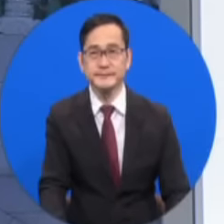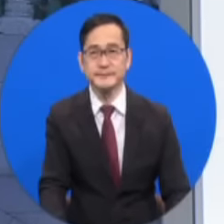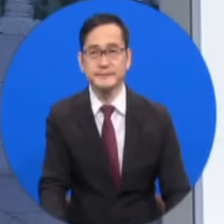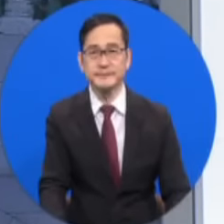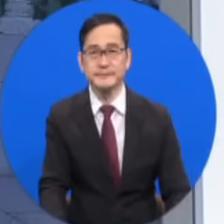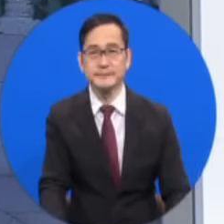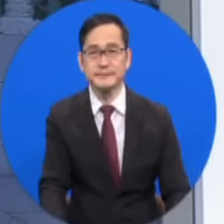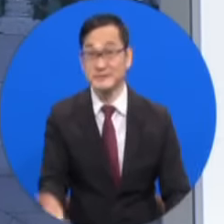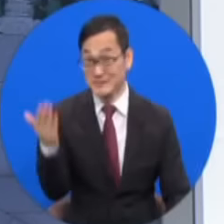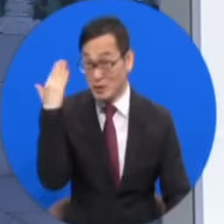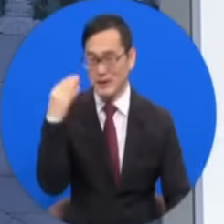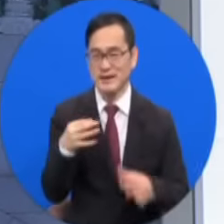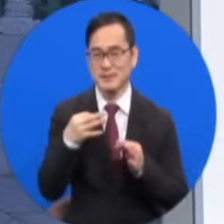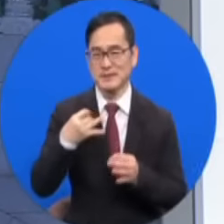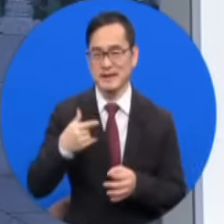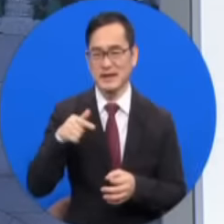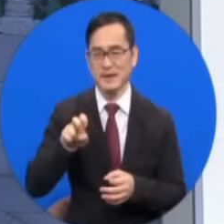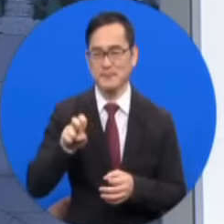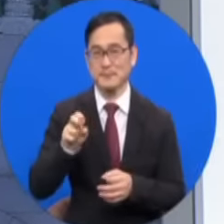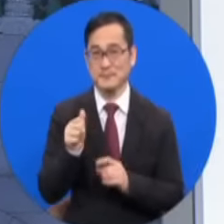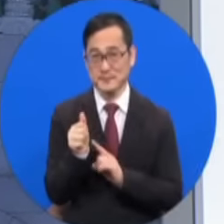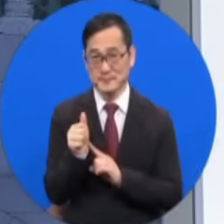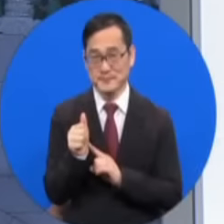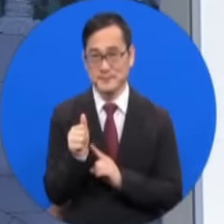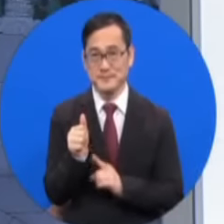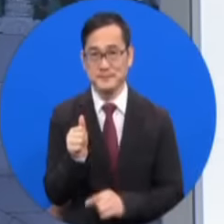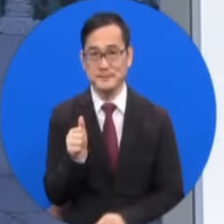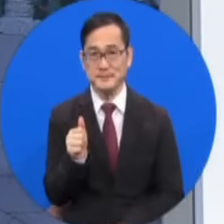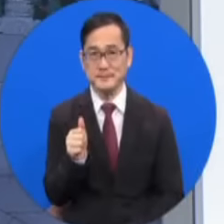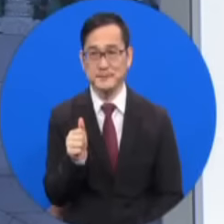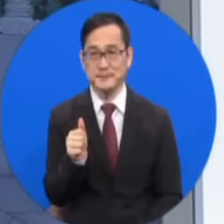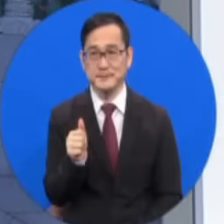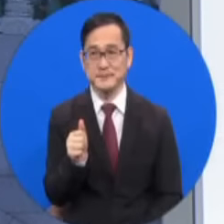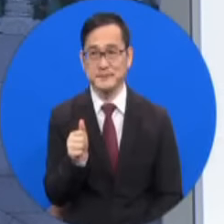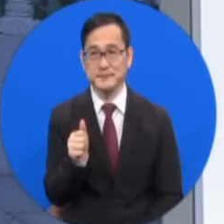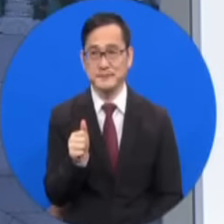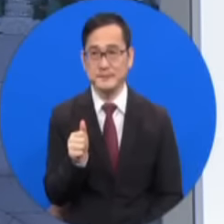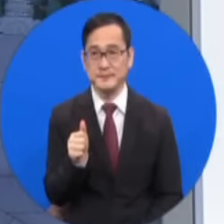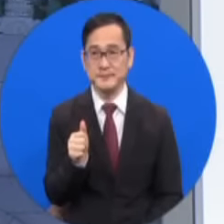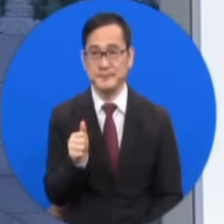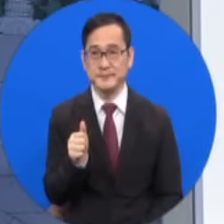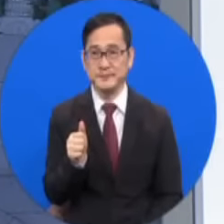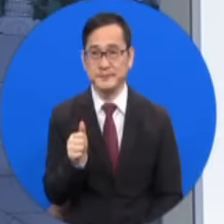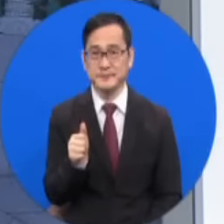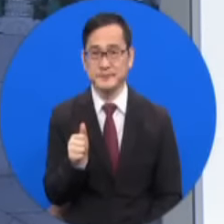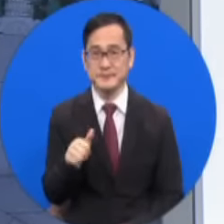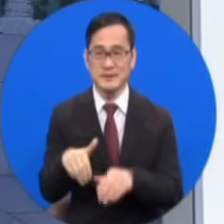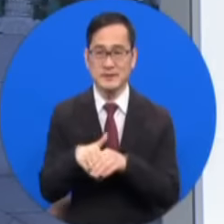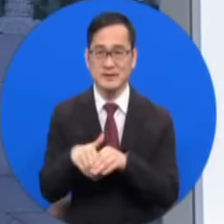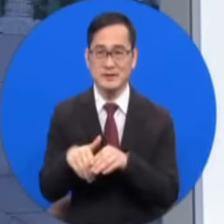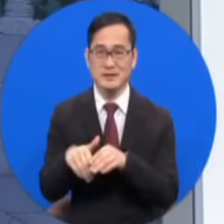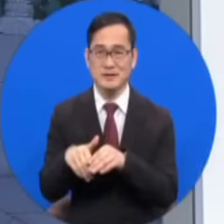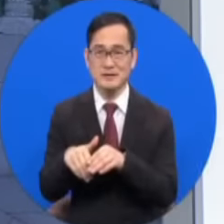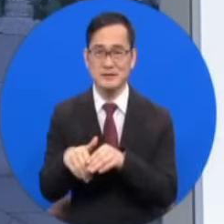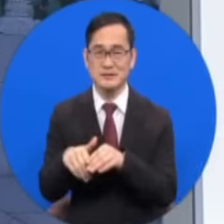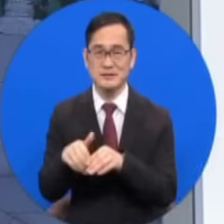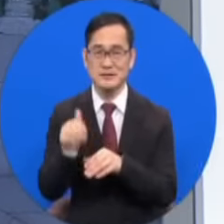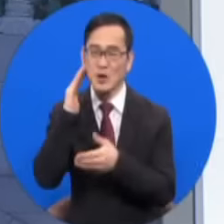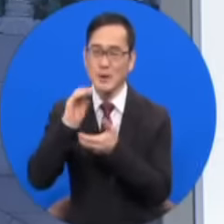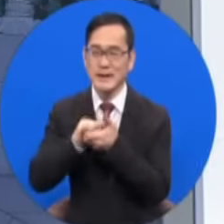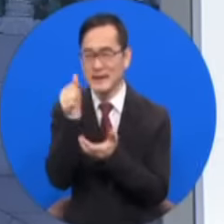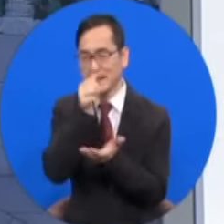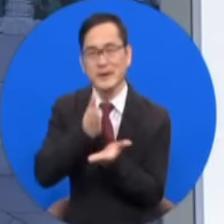김우겸 전 의원이 예전에 오시나 의원님 잘 아시겠지만 어 문재인 정부 때 청와대 대변인 하시면서